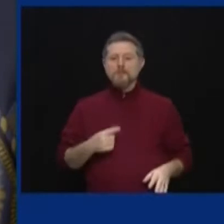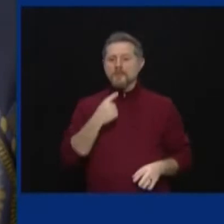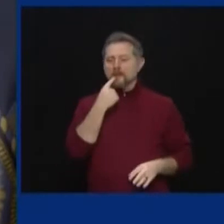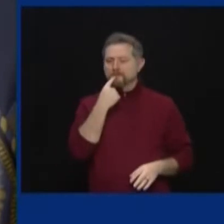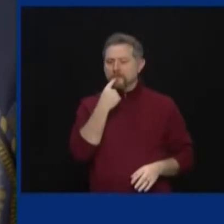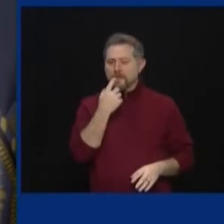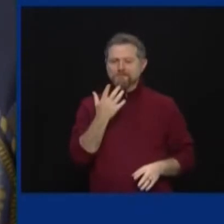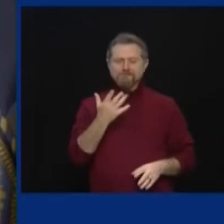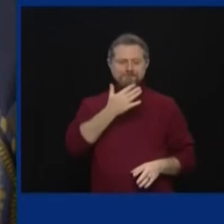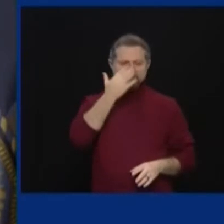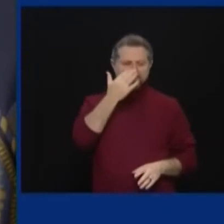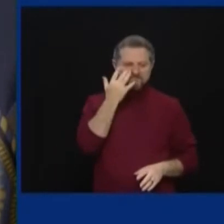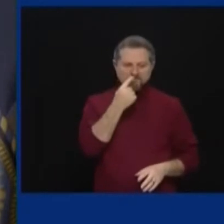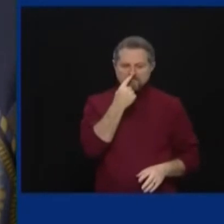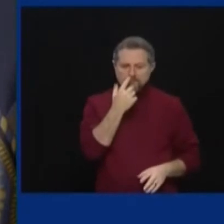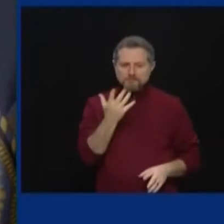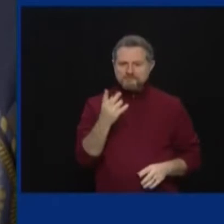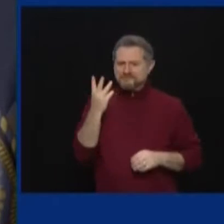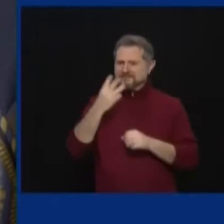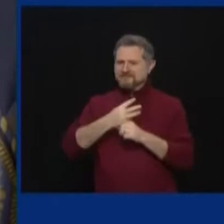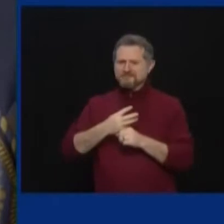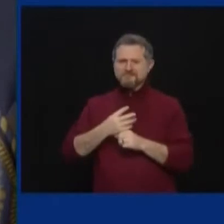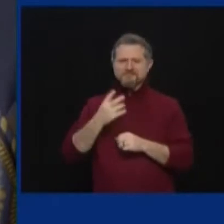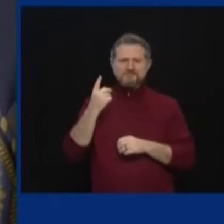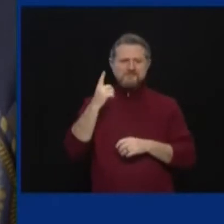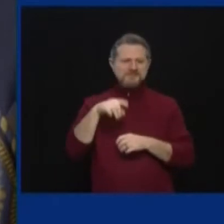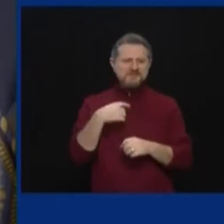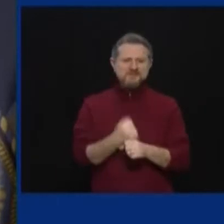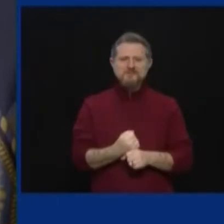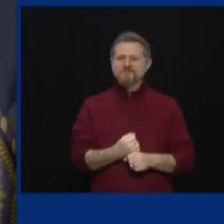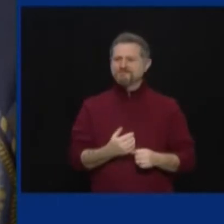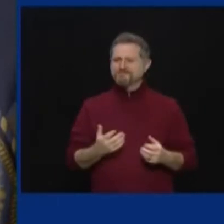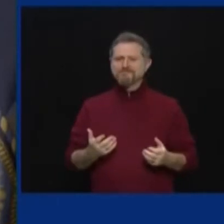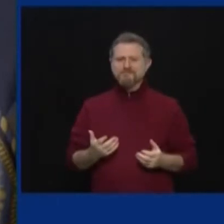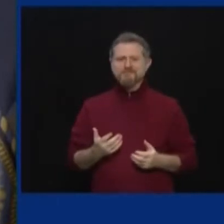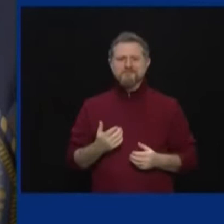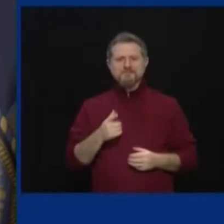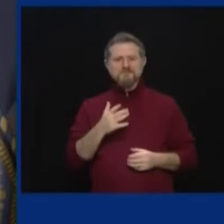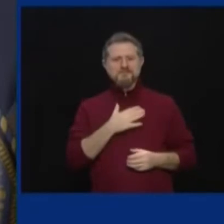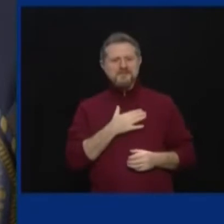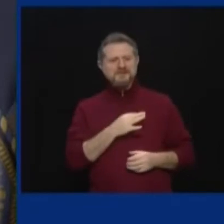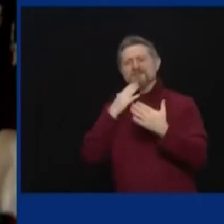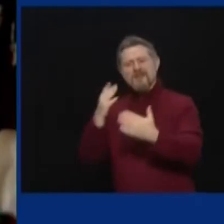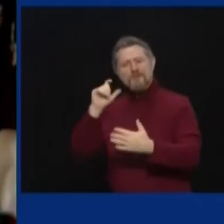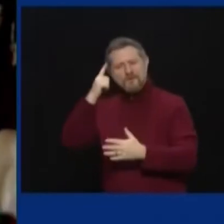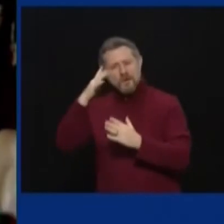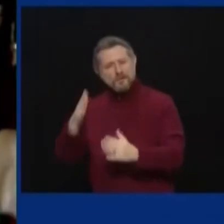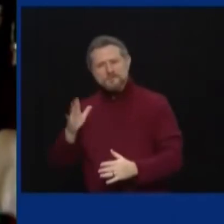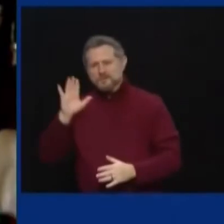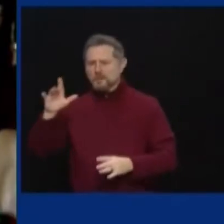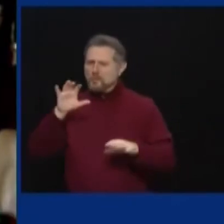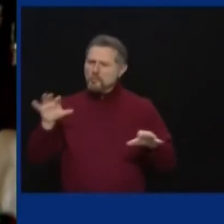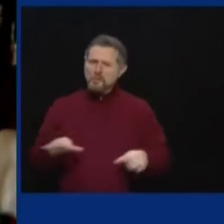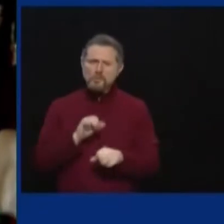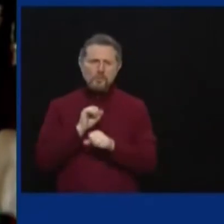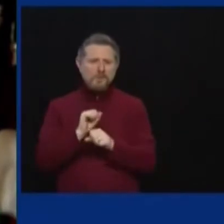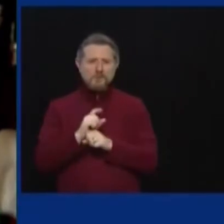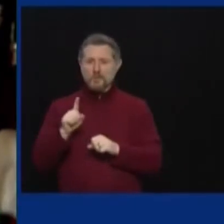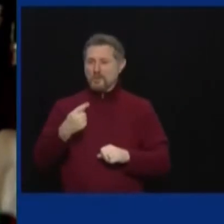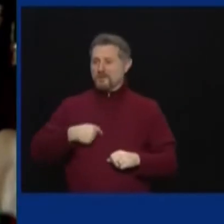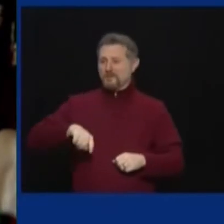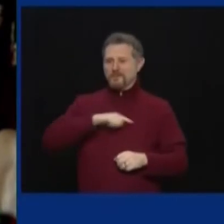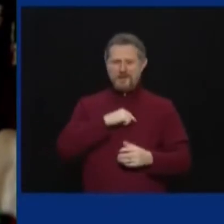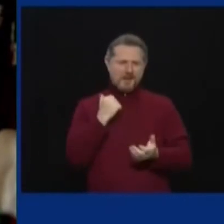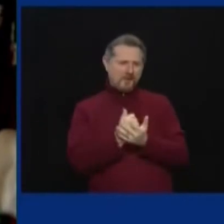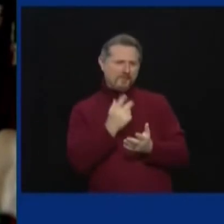州长霍楚九日于新冠疫情发布会上表示，纽约州内的 Omicron 病例增至20例，而为鼓励接种加强针，